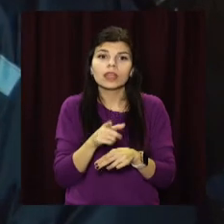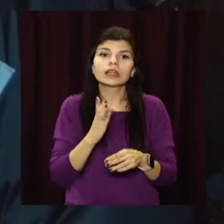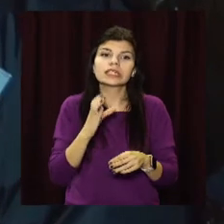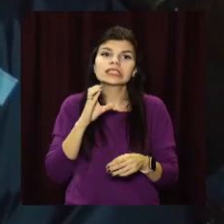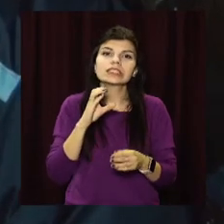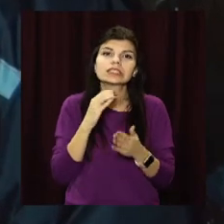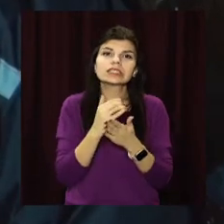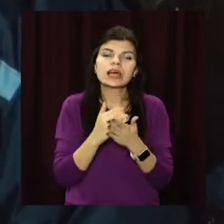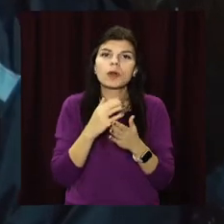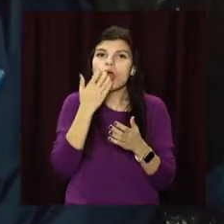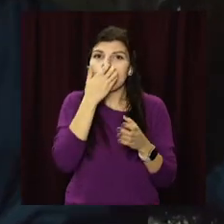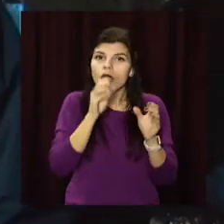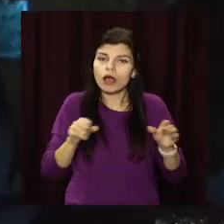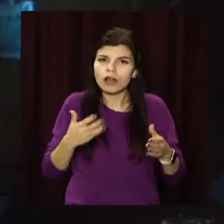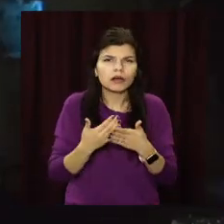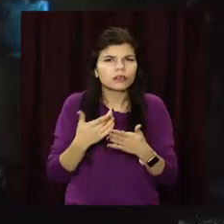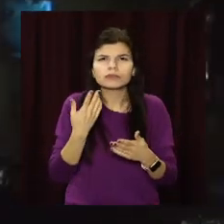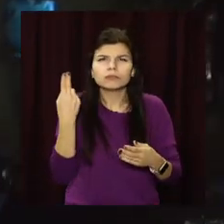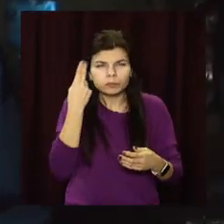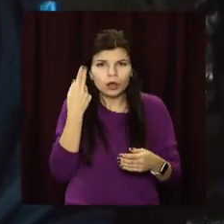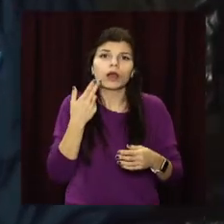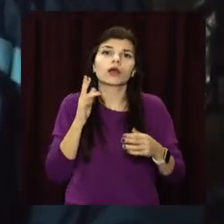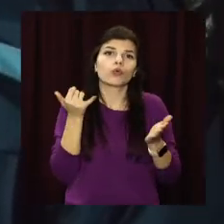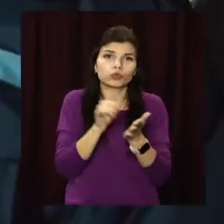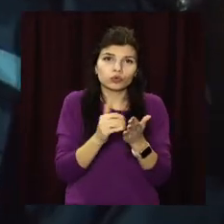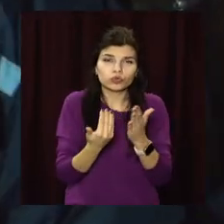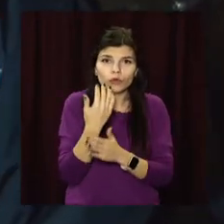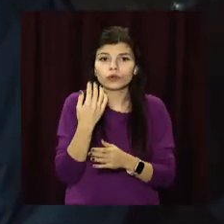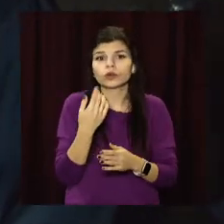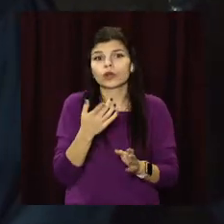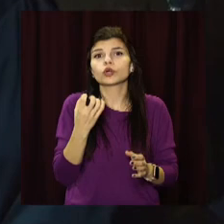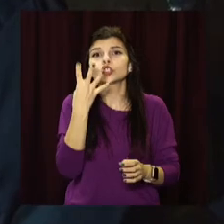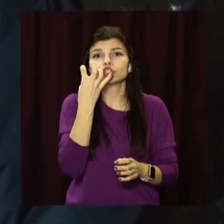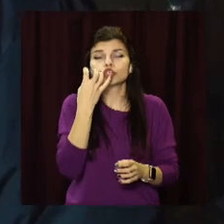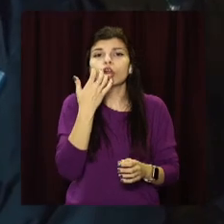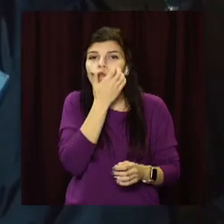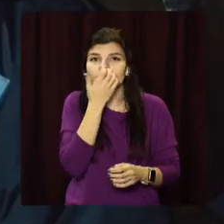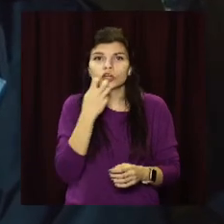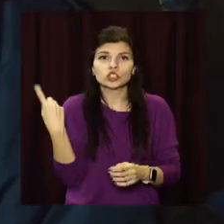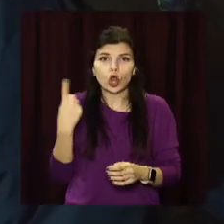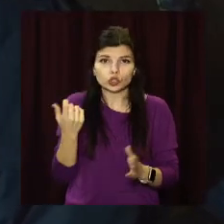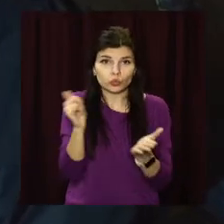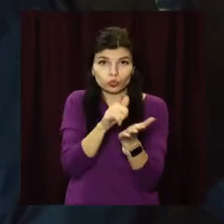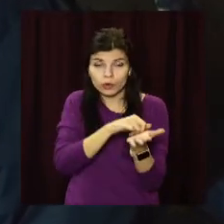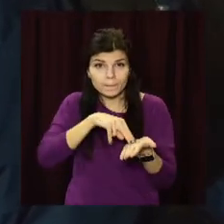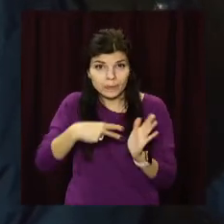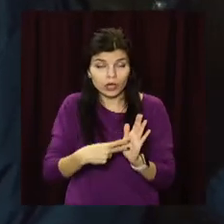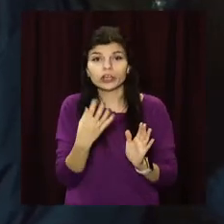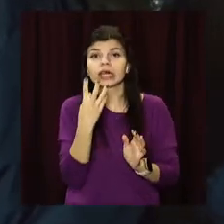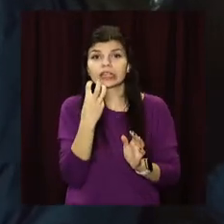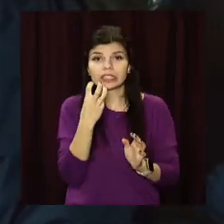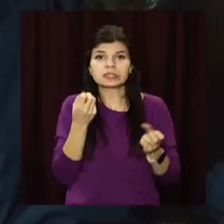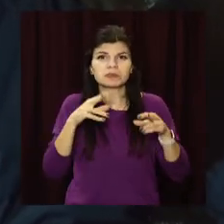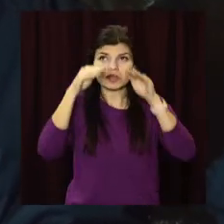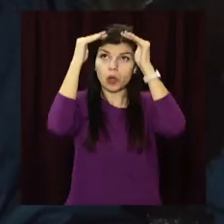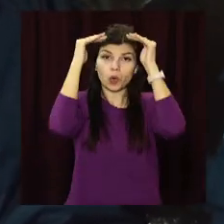систему теплоснабжения. Кроме того, в этом году мы установим 400 тепловых счетчиков на наши дома, установим 300 новых